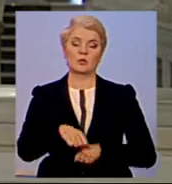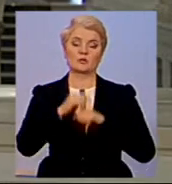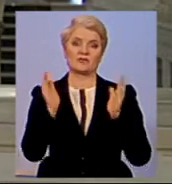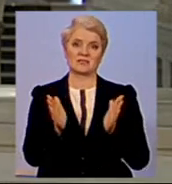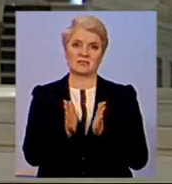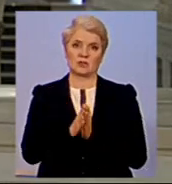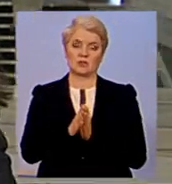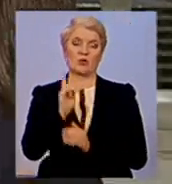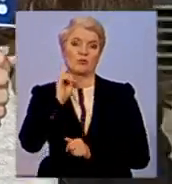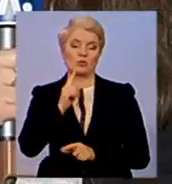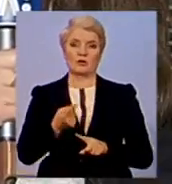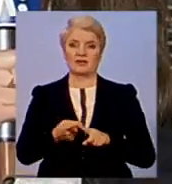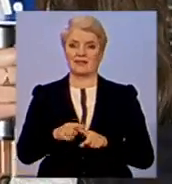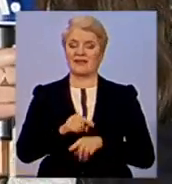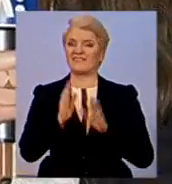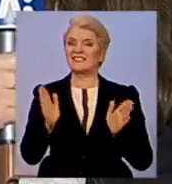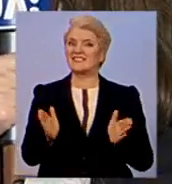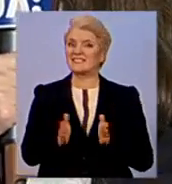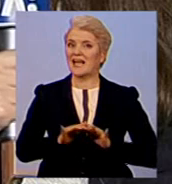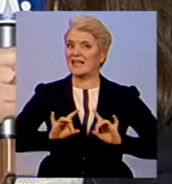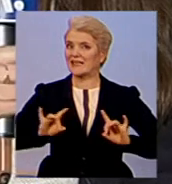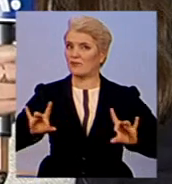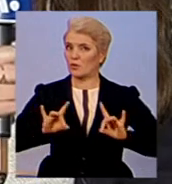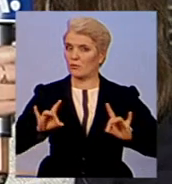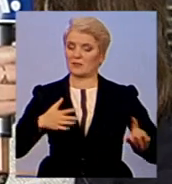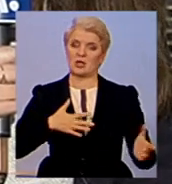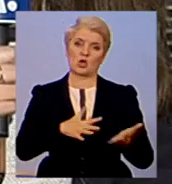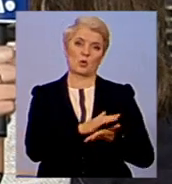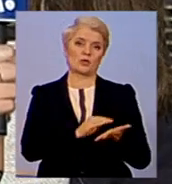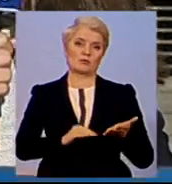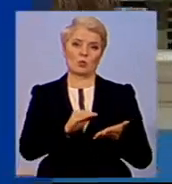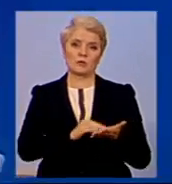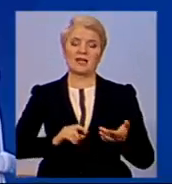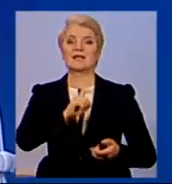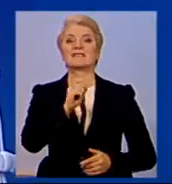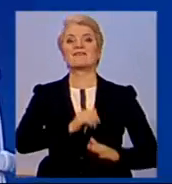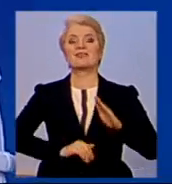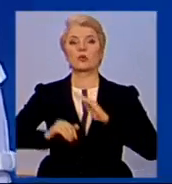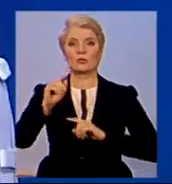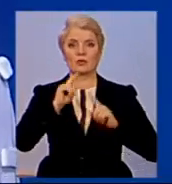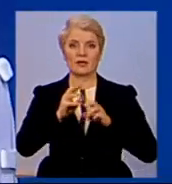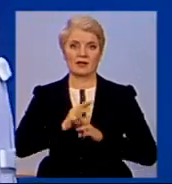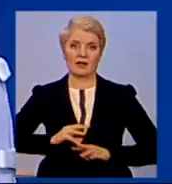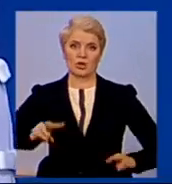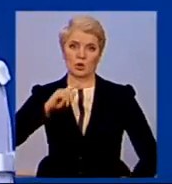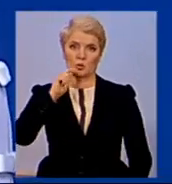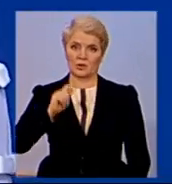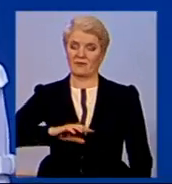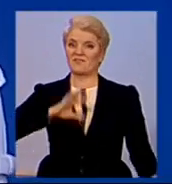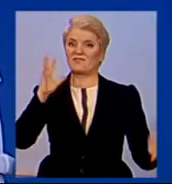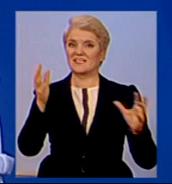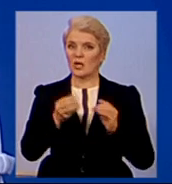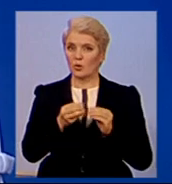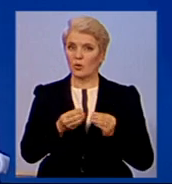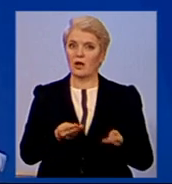це поки що вся інформація. Дякую, Юлія. Це була Юлія Конішевська з Верховної Ради України. Усього на